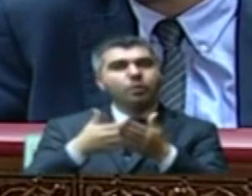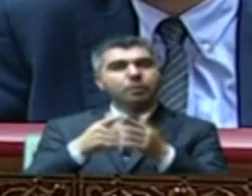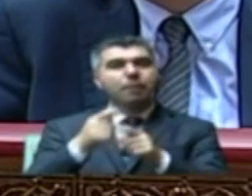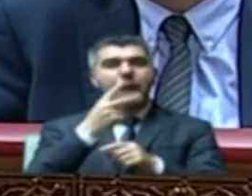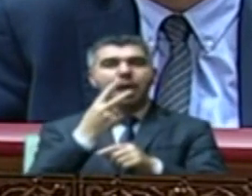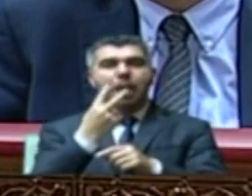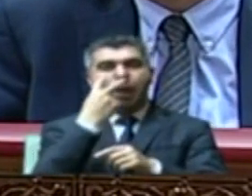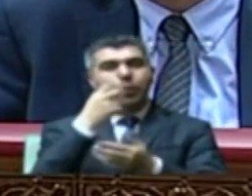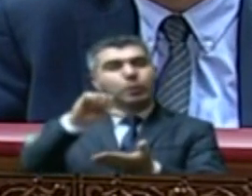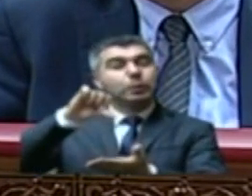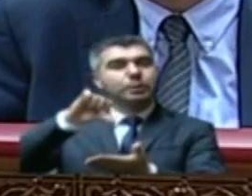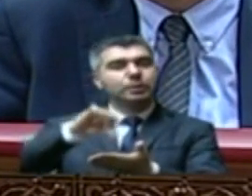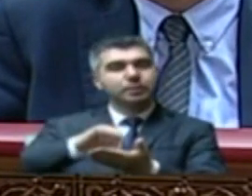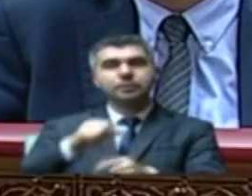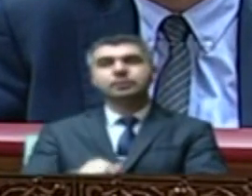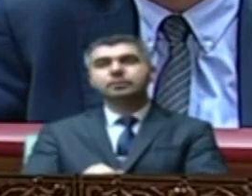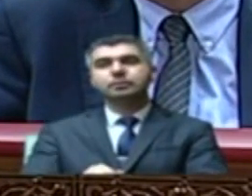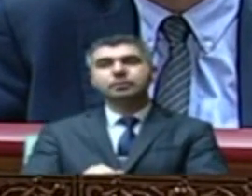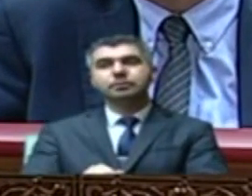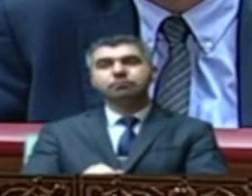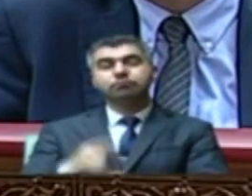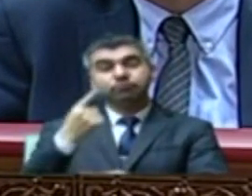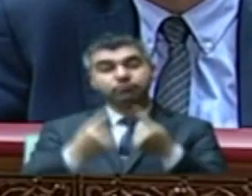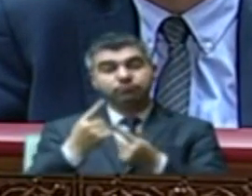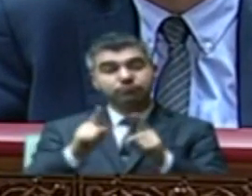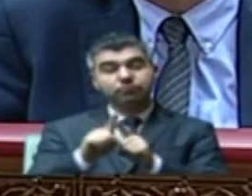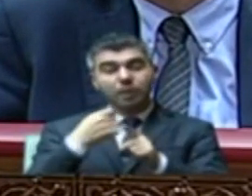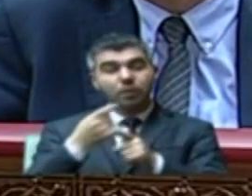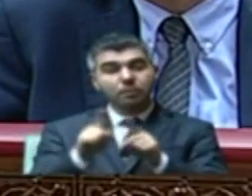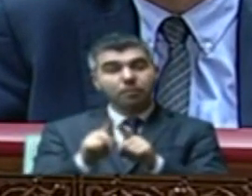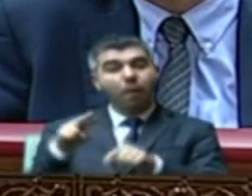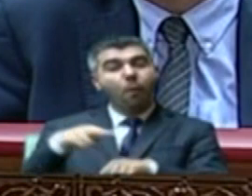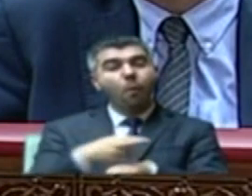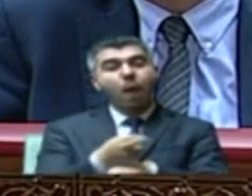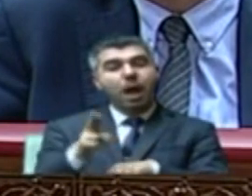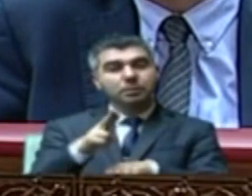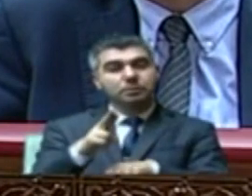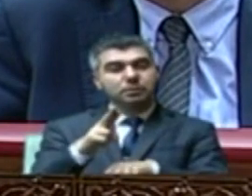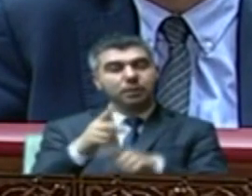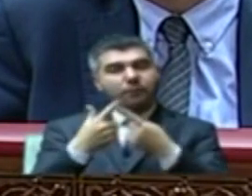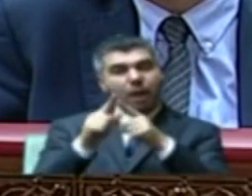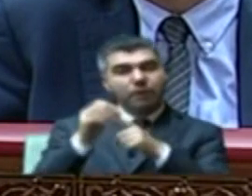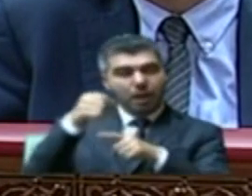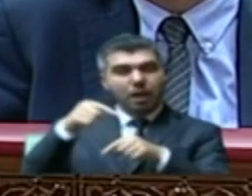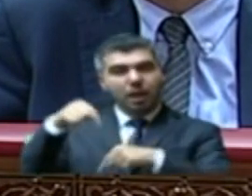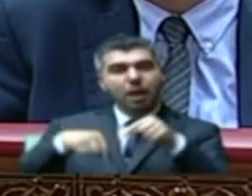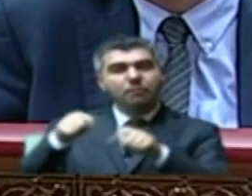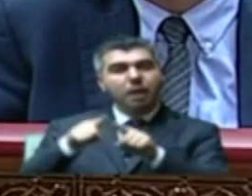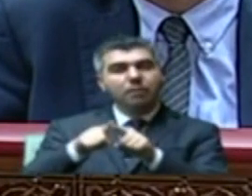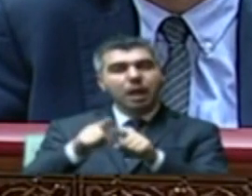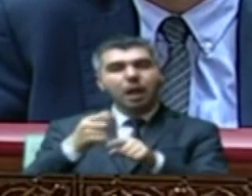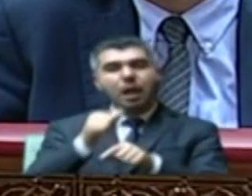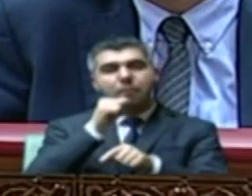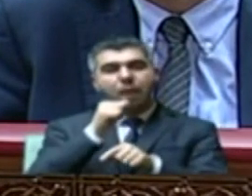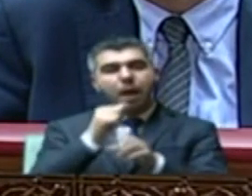العيون. ثم إن هذه المحطة هي على الضفة الجنوبية لواد الساقية الحمراء، واللي يعني يشكل الشريان الرئيسي اللي